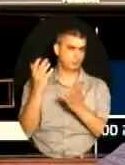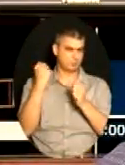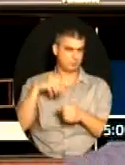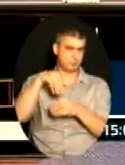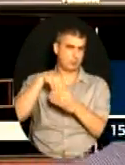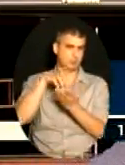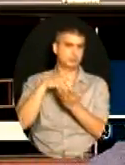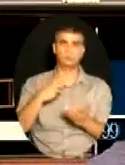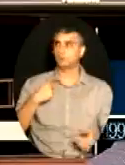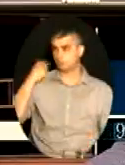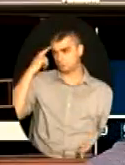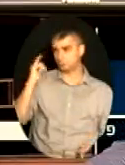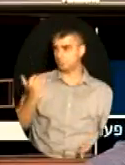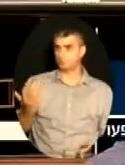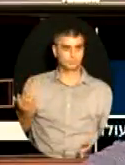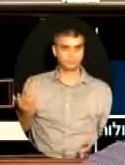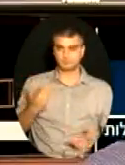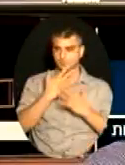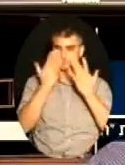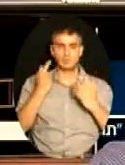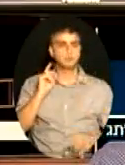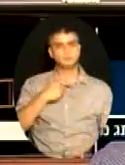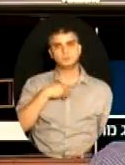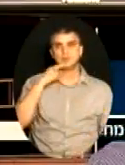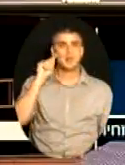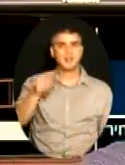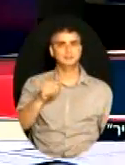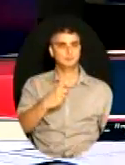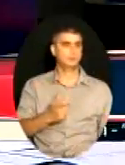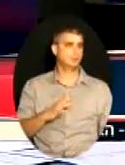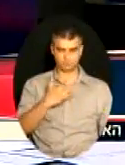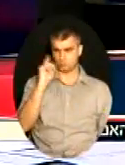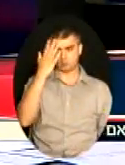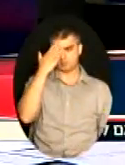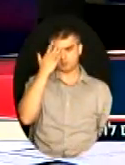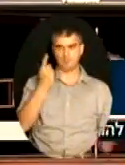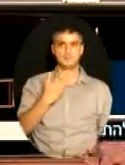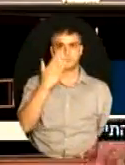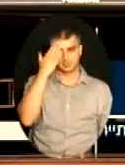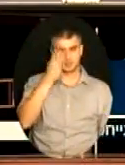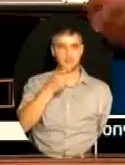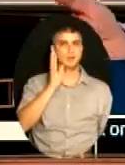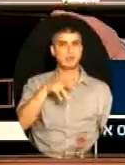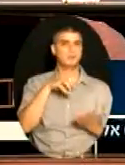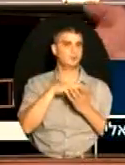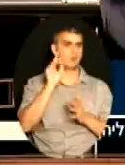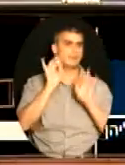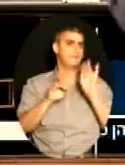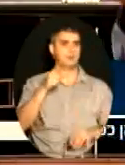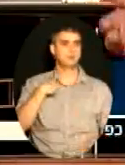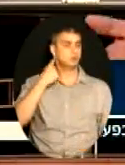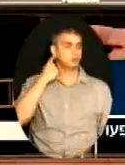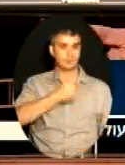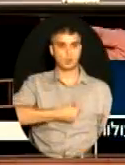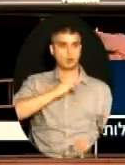ביישוב. אני מניח מה להם, בוודאי. להצביע עליהם, לשים עליהם... מכירים אותם ביישוב, גם הם מגנים אותם. שמעתי את